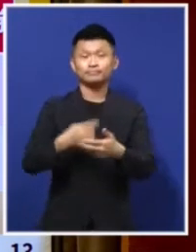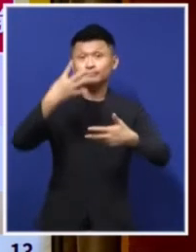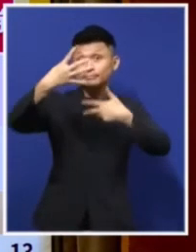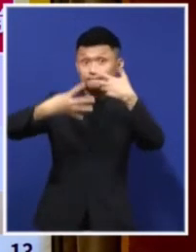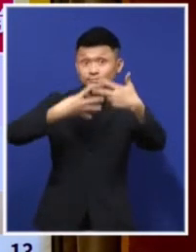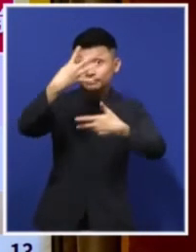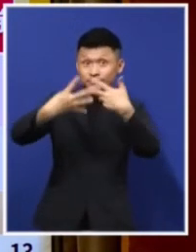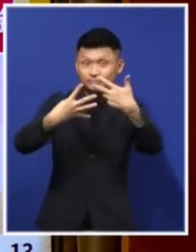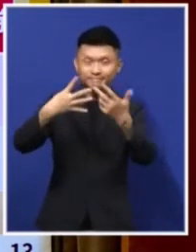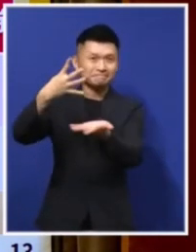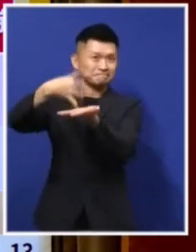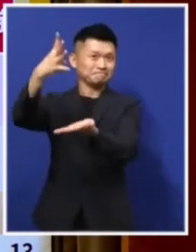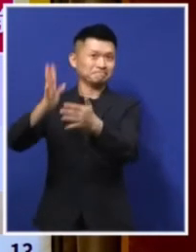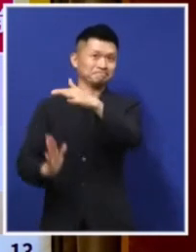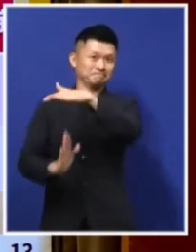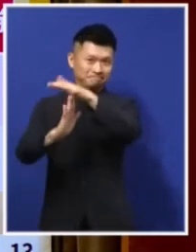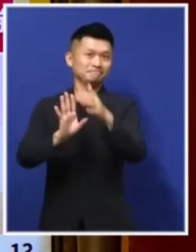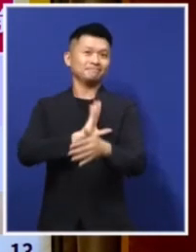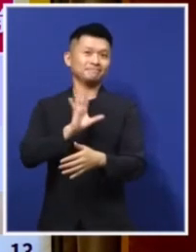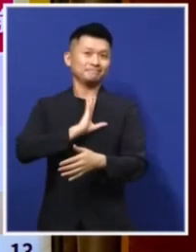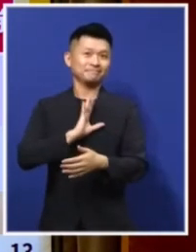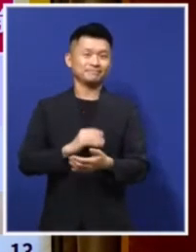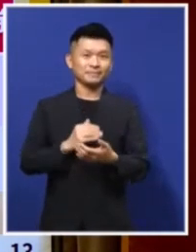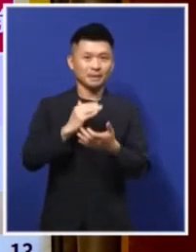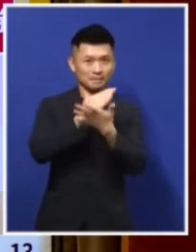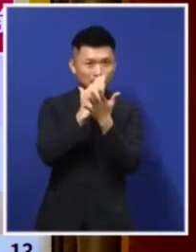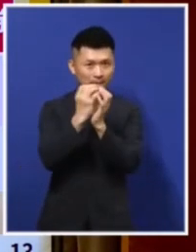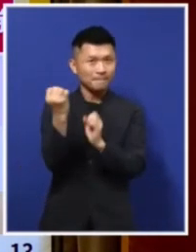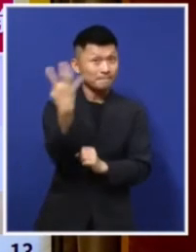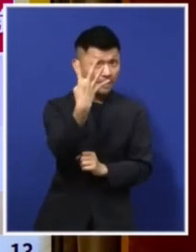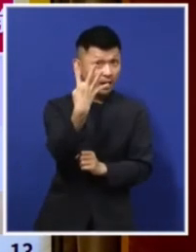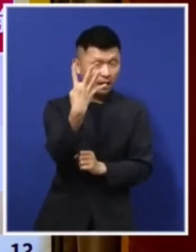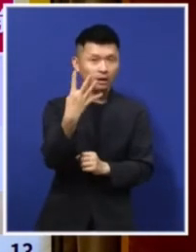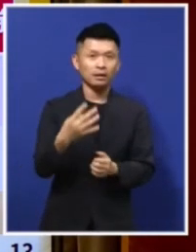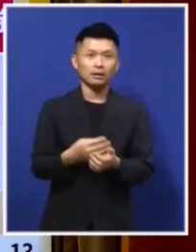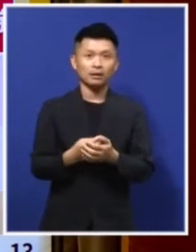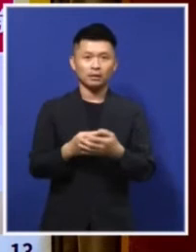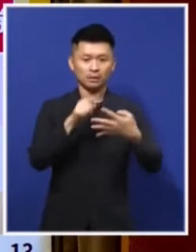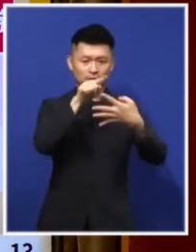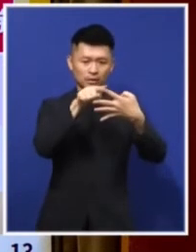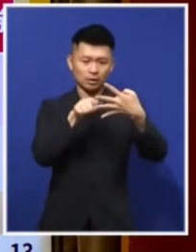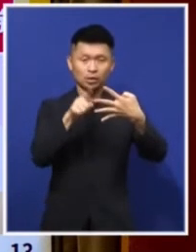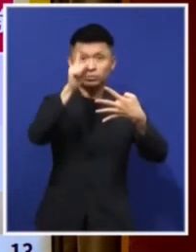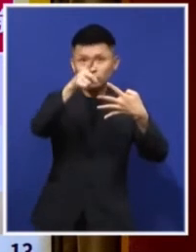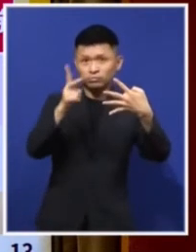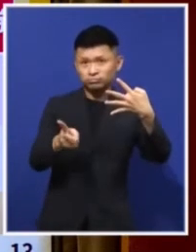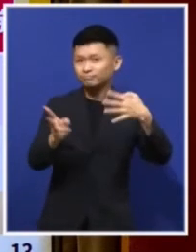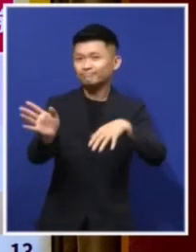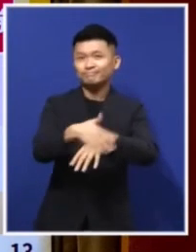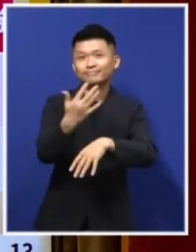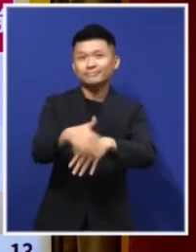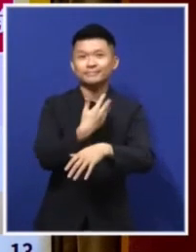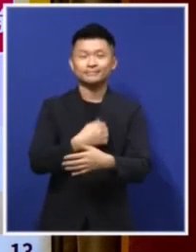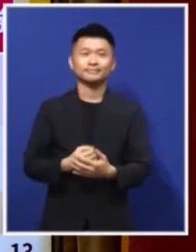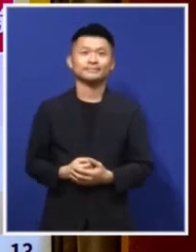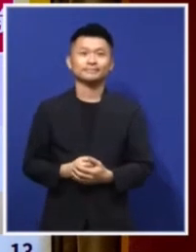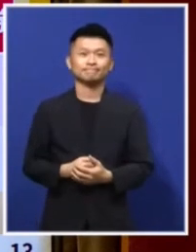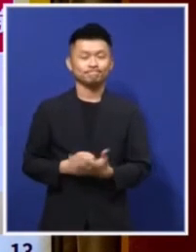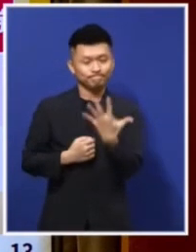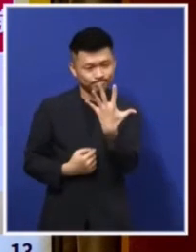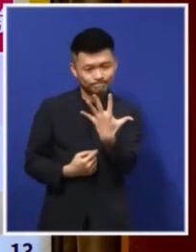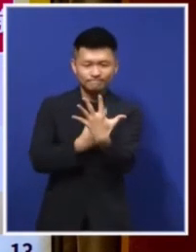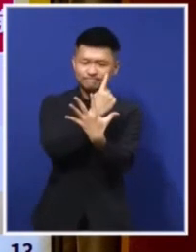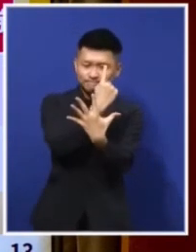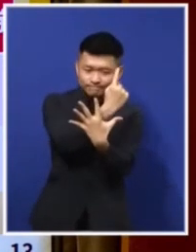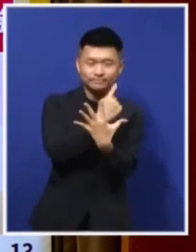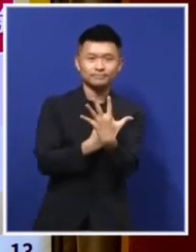然就可以中4次，所以呢可以中到4种券，因为不会跨周中重复的这样子的不会的加码券，大概就